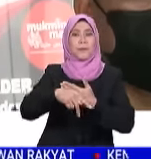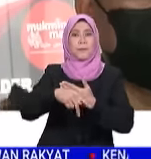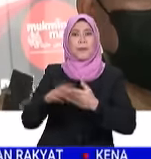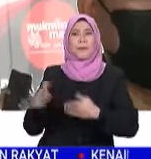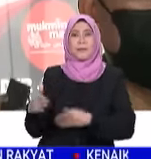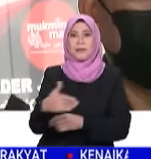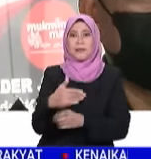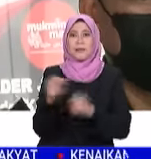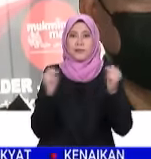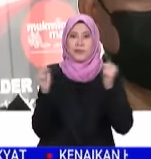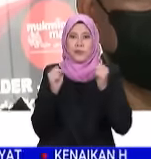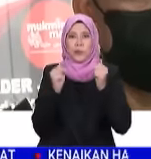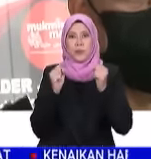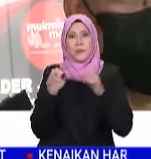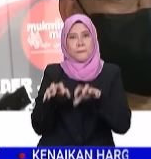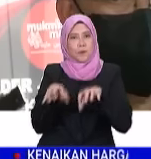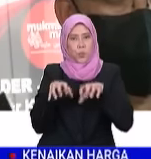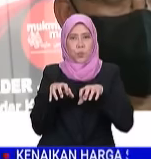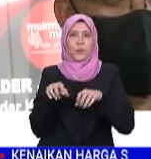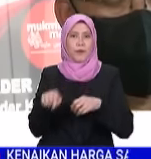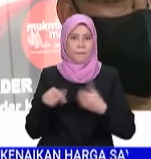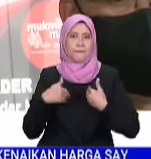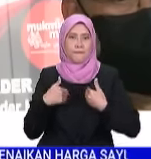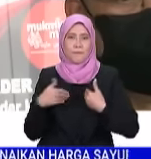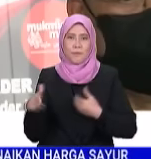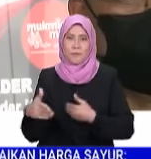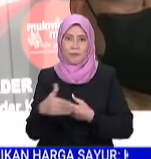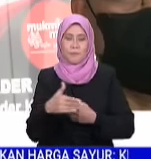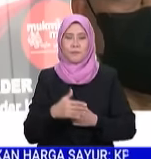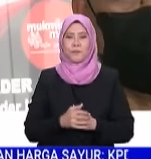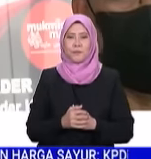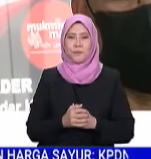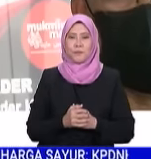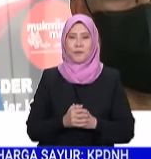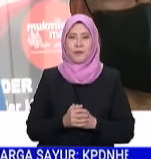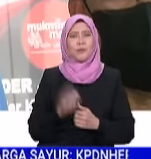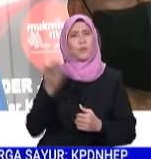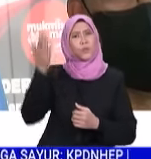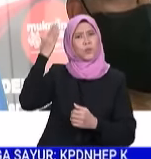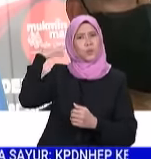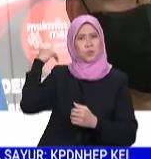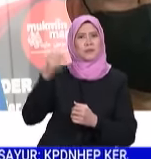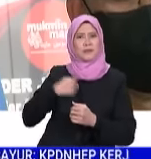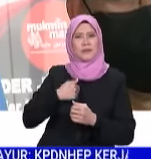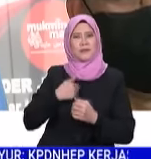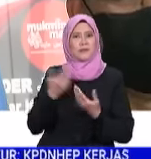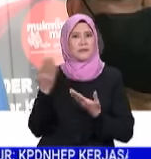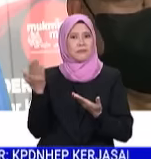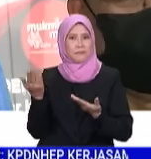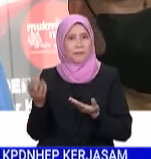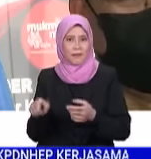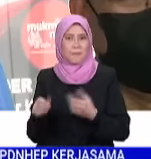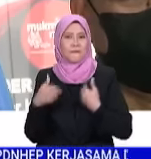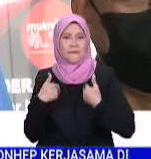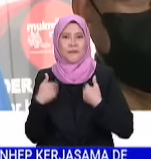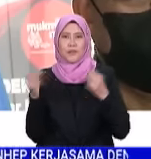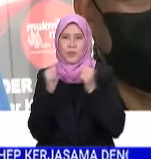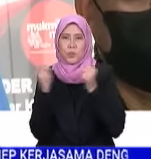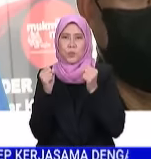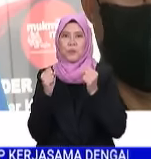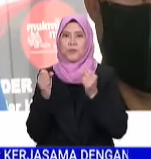ikan sejuk bukuish yang daripada zaman Saya lagi saku Menteri Pertanian